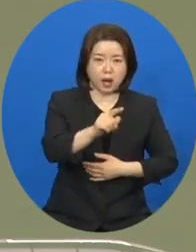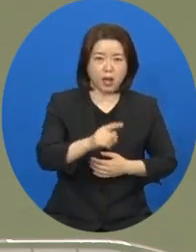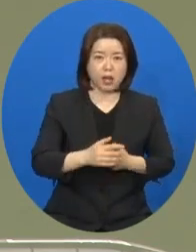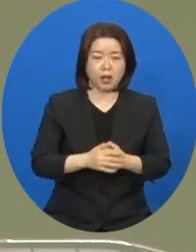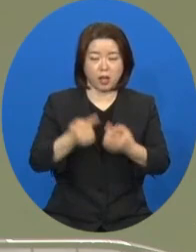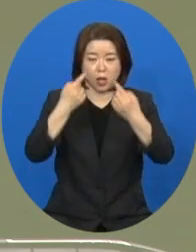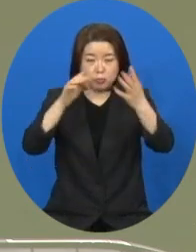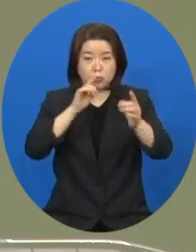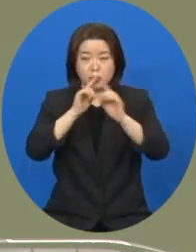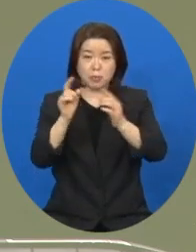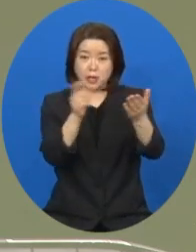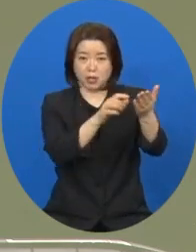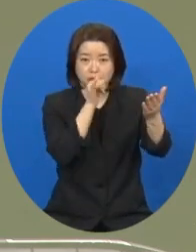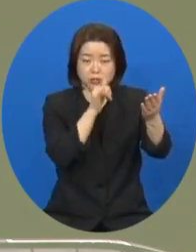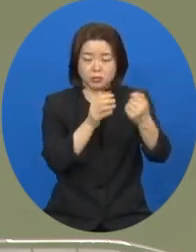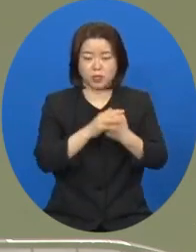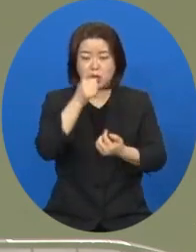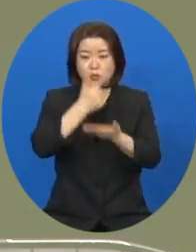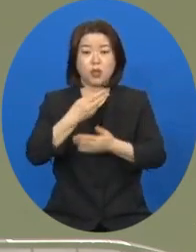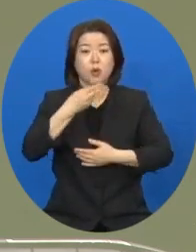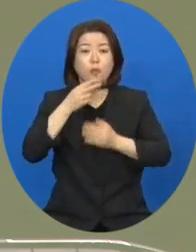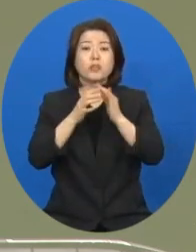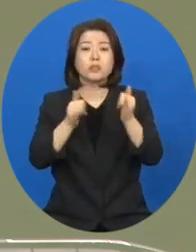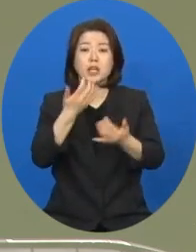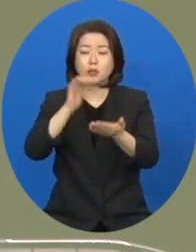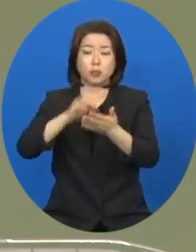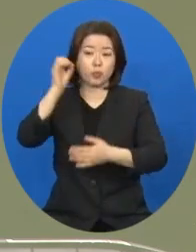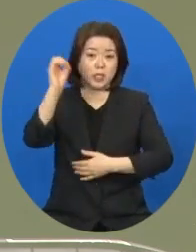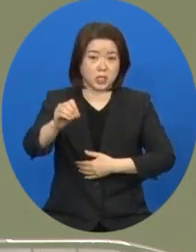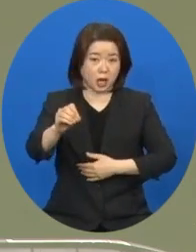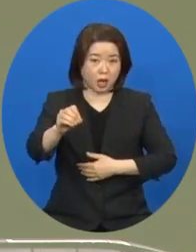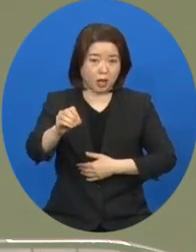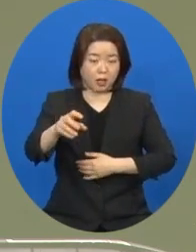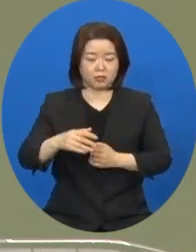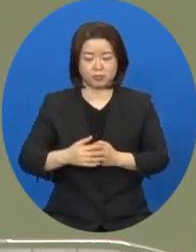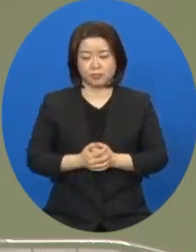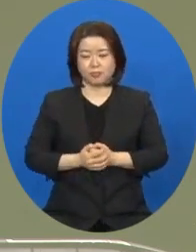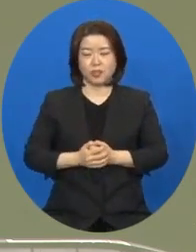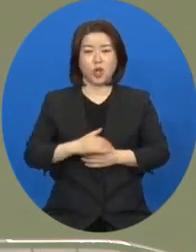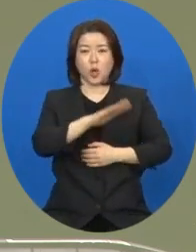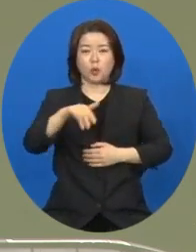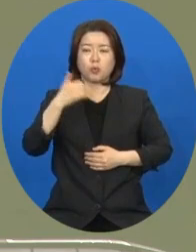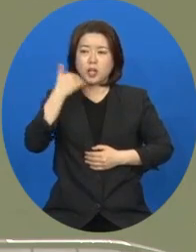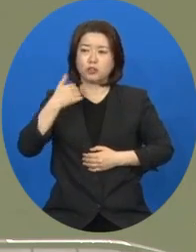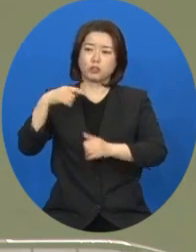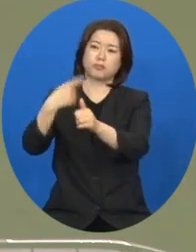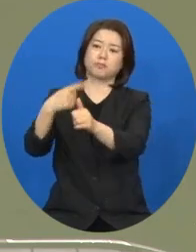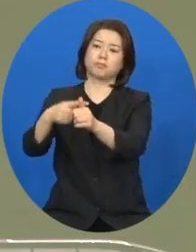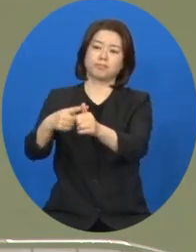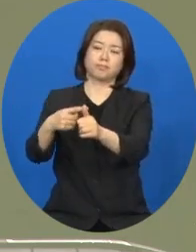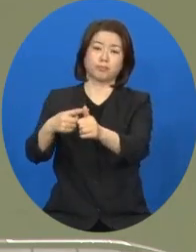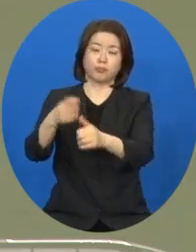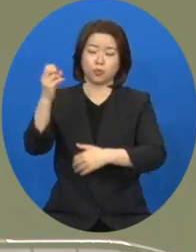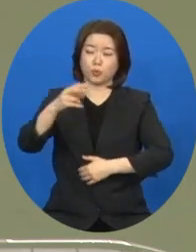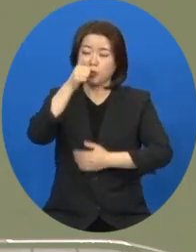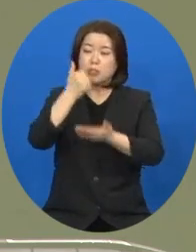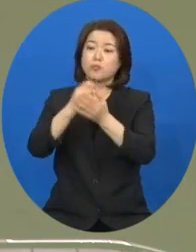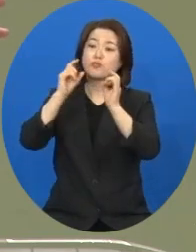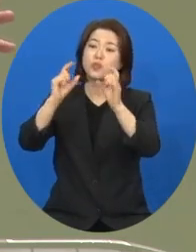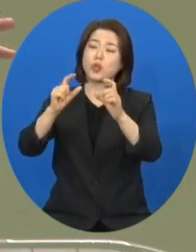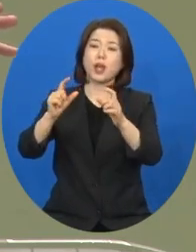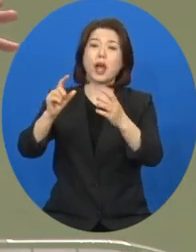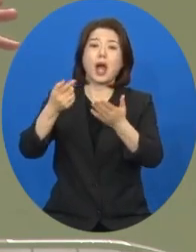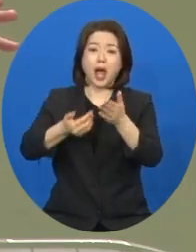분명히 그렇게 말씀하셨어요. 죄 없는 자가 돌로 치라. 우리가 누구를 비난할 거면, 누구를 정죄할 거면